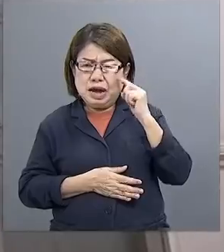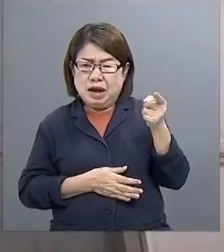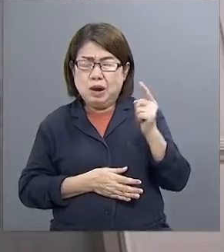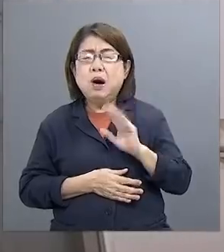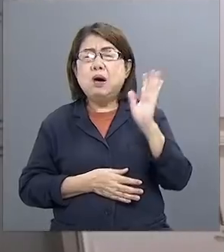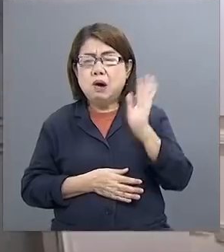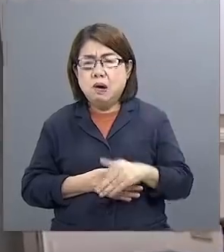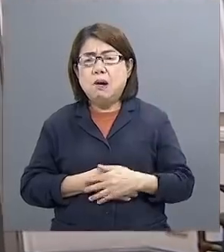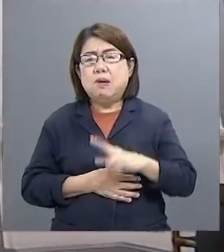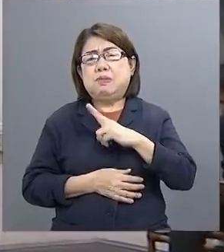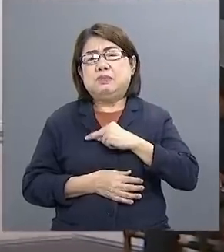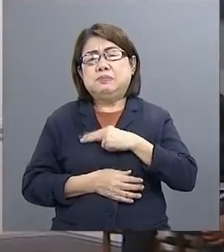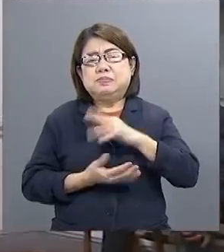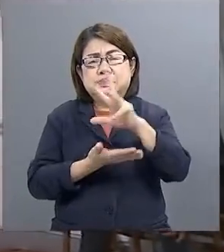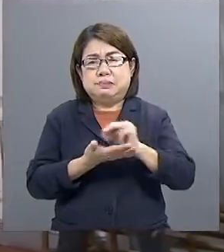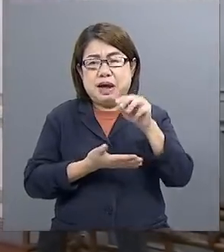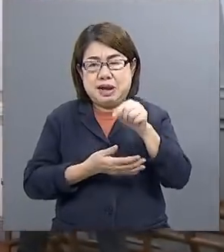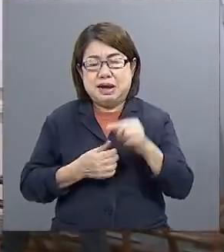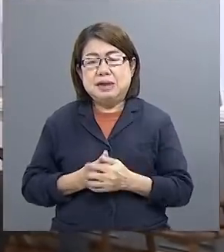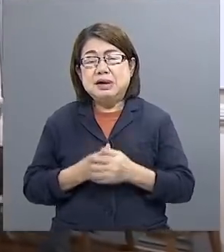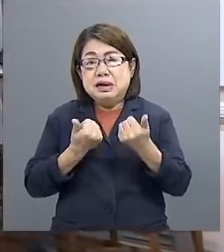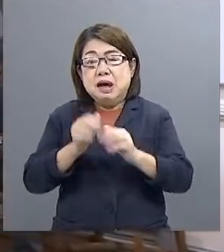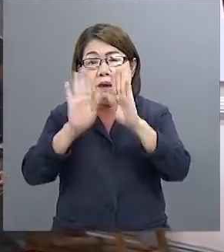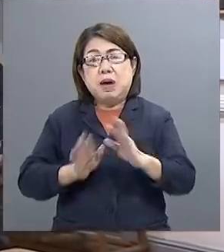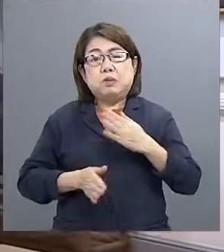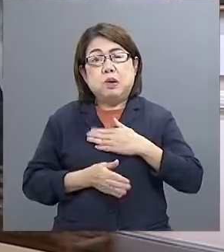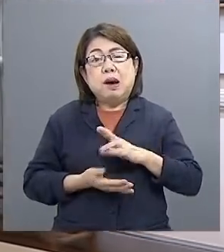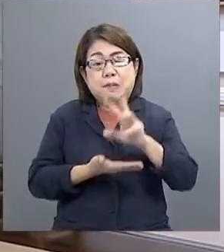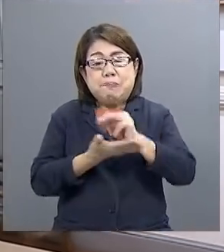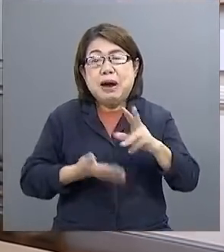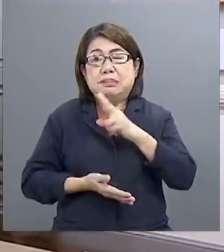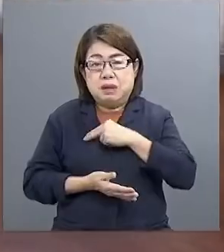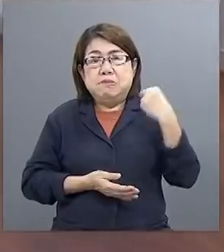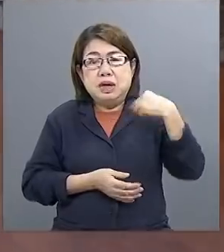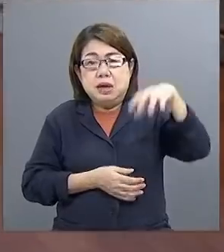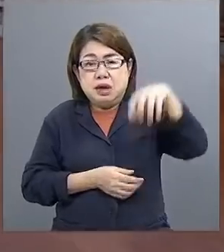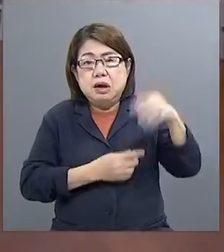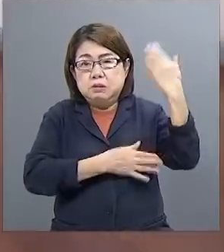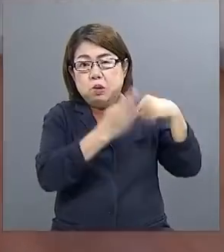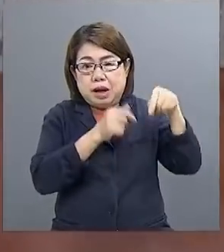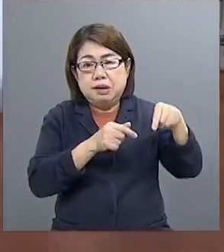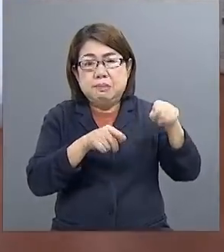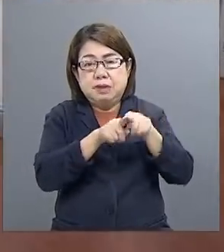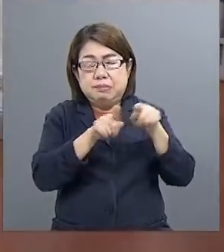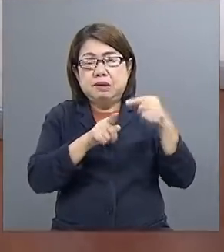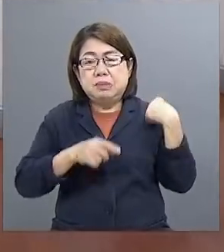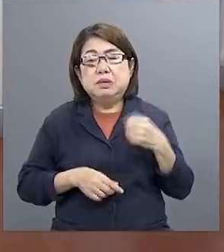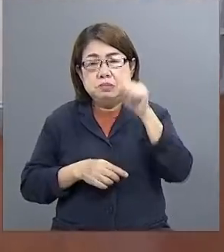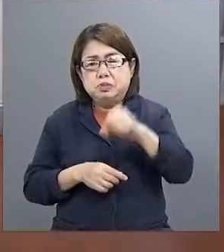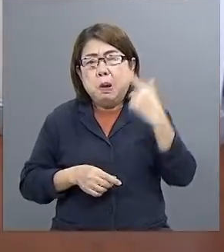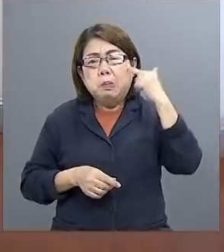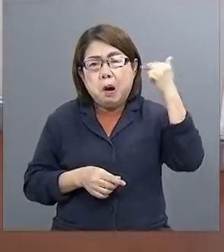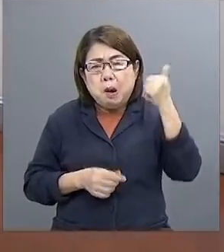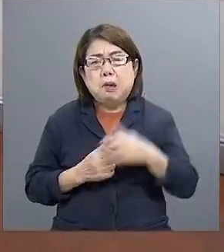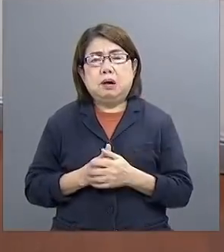ใกล้แล้วก็ต้องตายนี่นะจริงๆในมหาวิทยาลัยผมก็จะมีตึกสไตล์นี้อยู่จะเรียนโกธิคเนี่ยค่ะเป็นไอเดียแล้วก็มีสถานที่นะที่มี